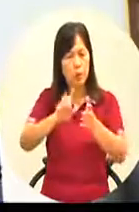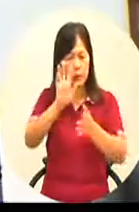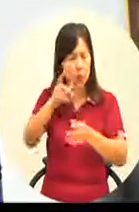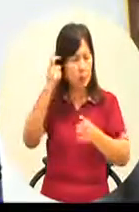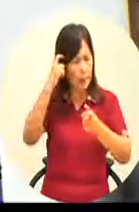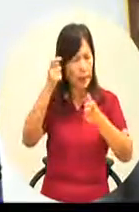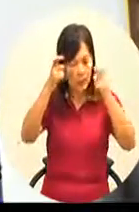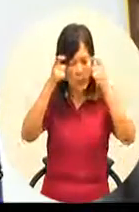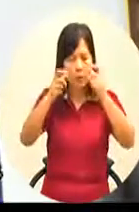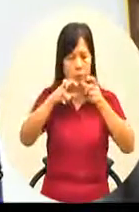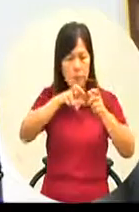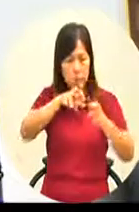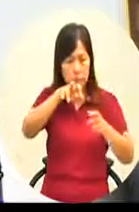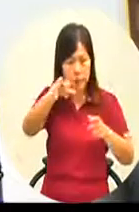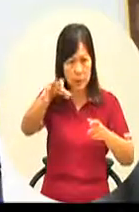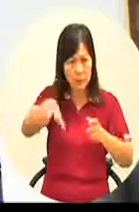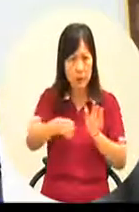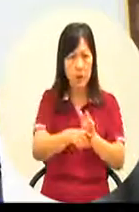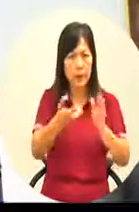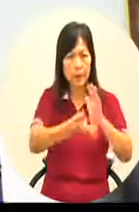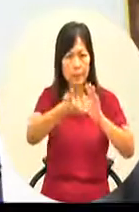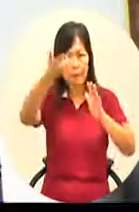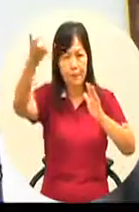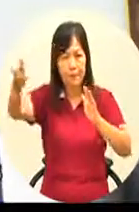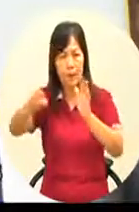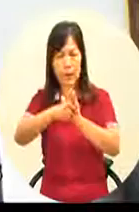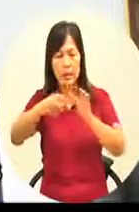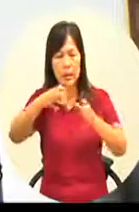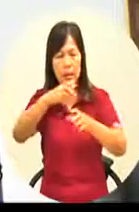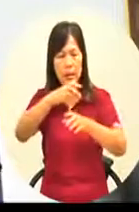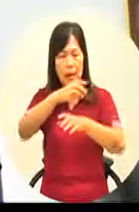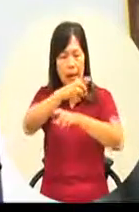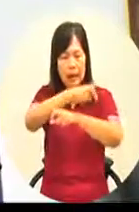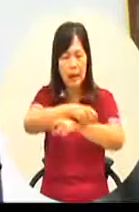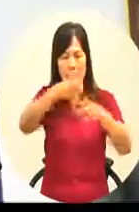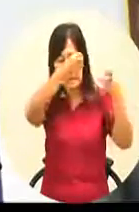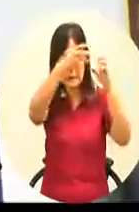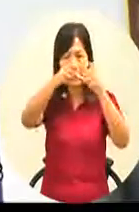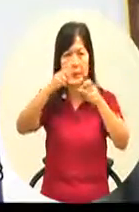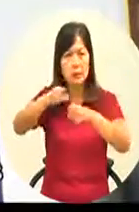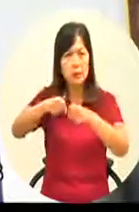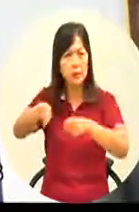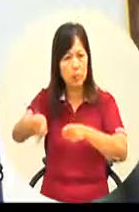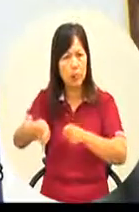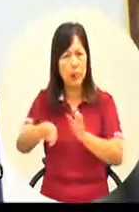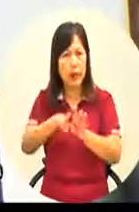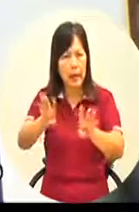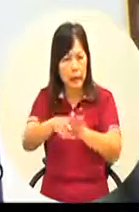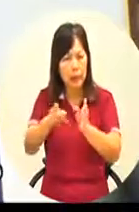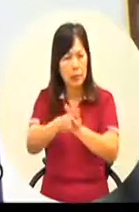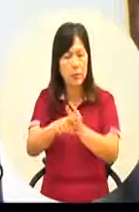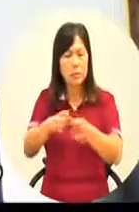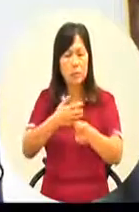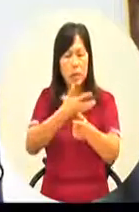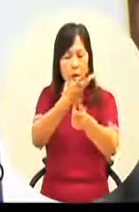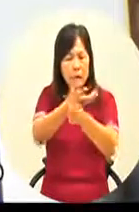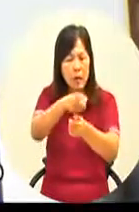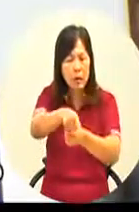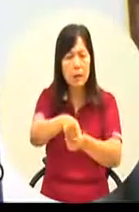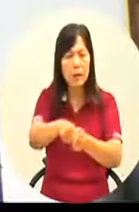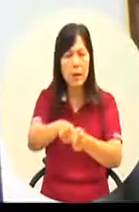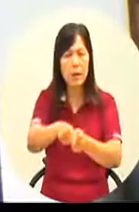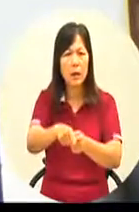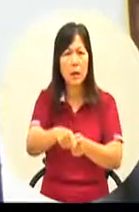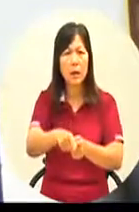哈迁建到我们的南新计划。南新计划刚开始哈，唔是要恁做啥